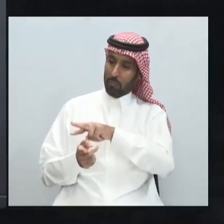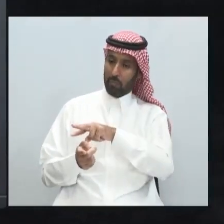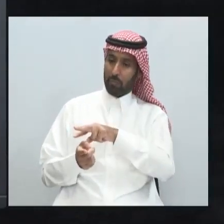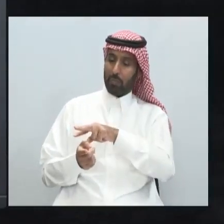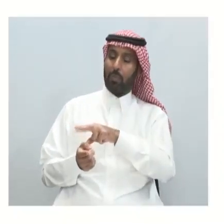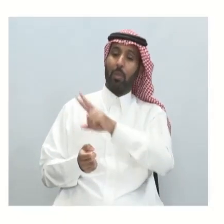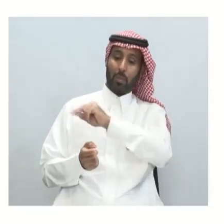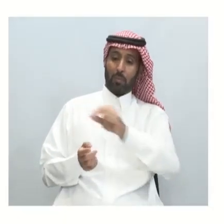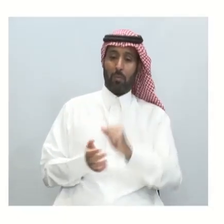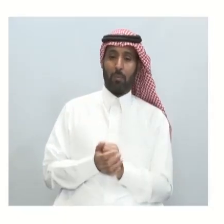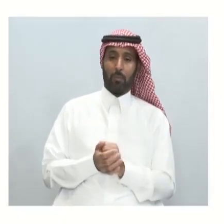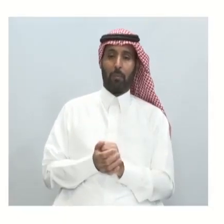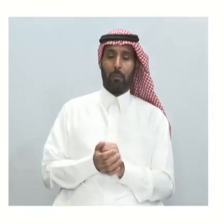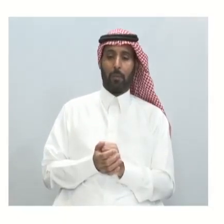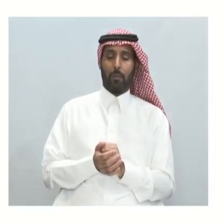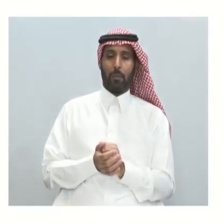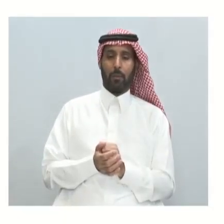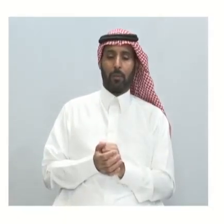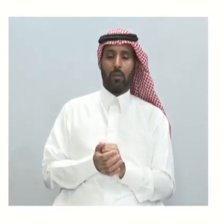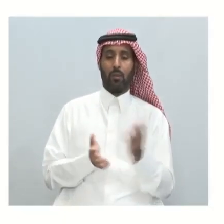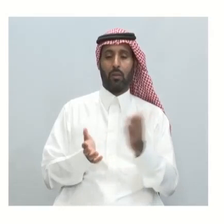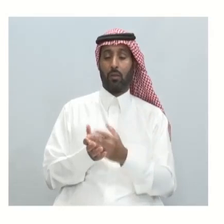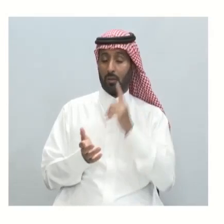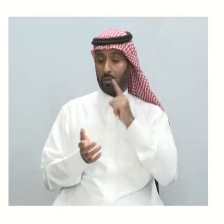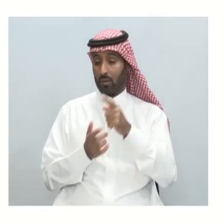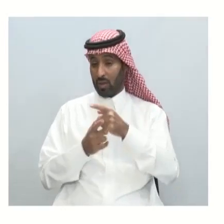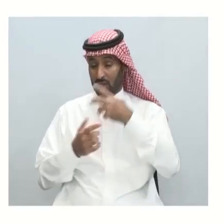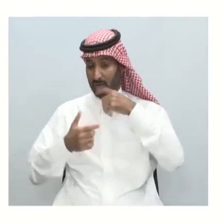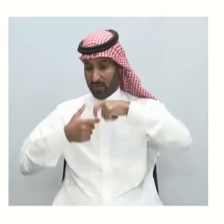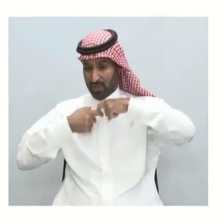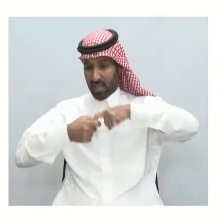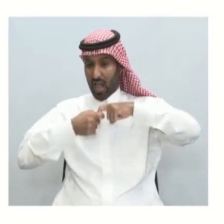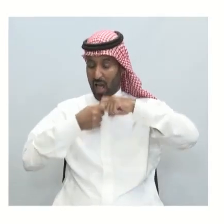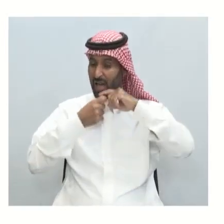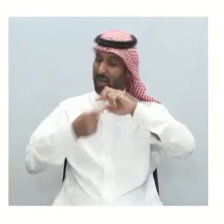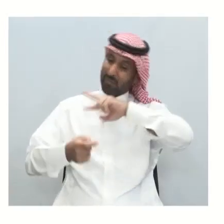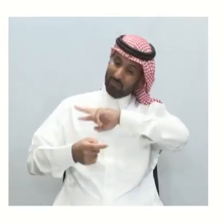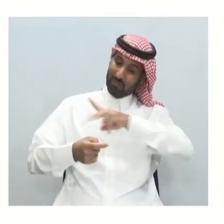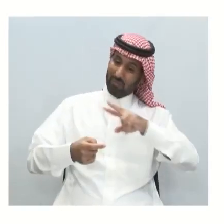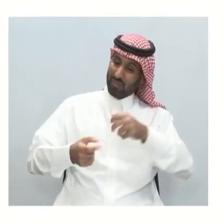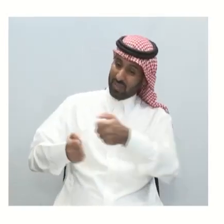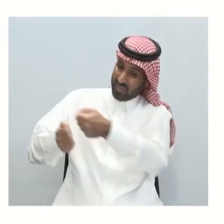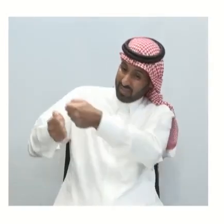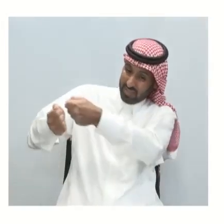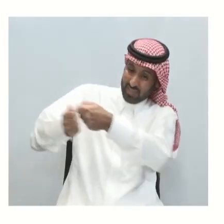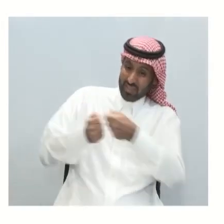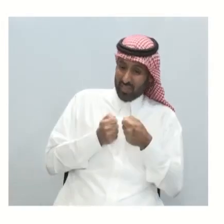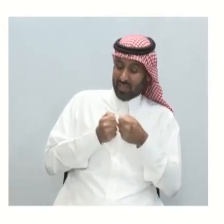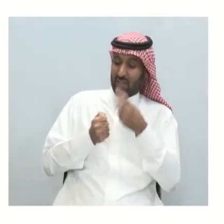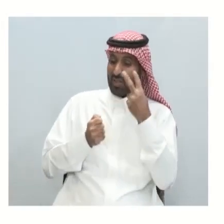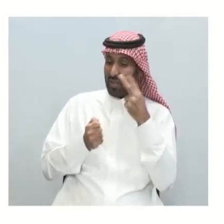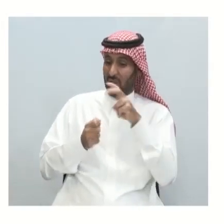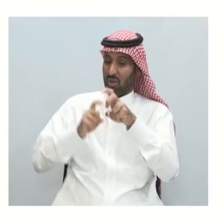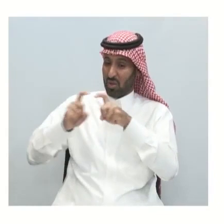بنفس الطريقه هنا عندما تتكون الرابطه القطبيه تسحب لاحظ معي تسحب ازواج